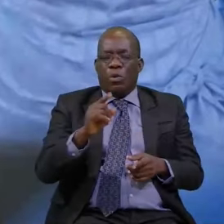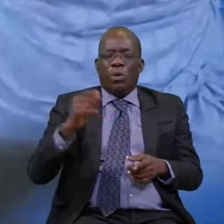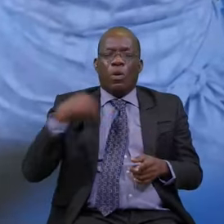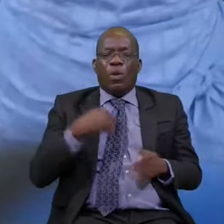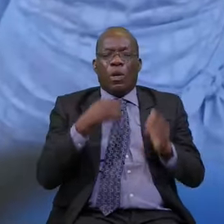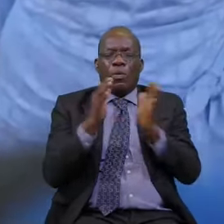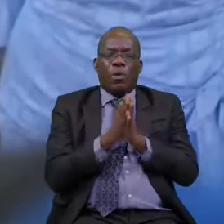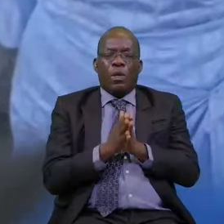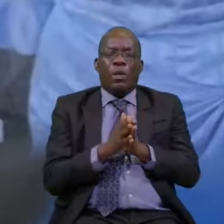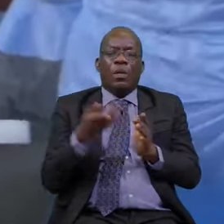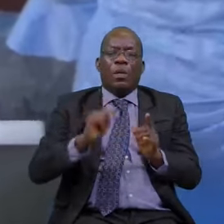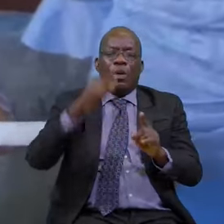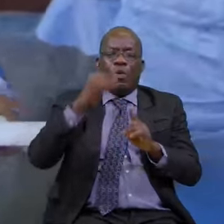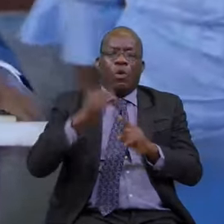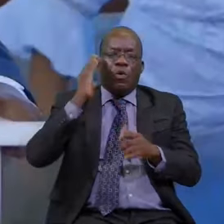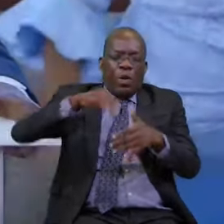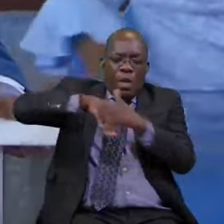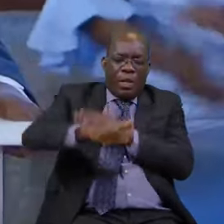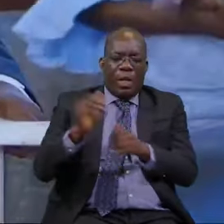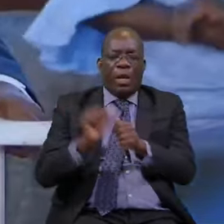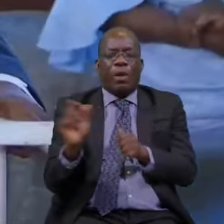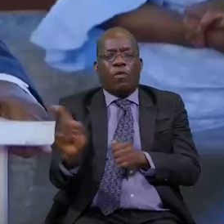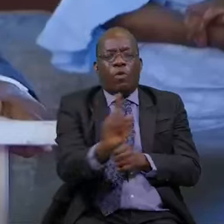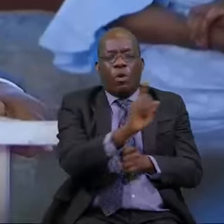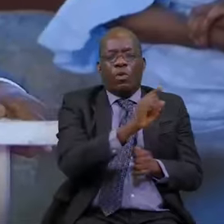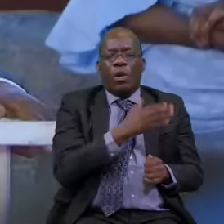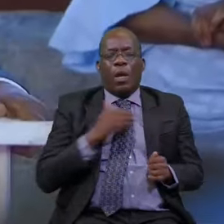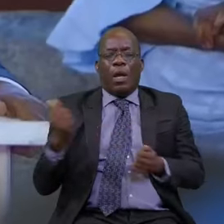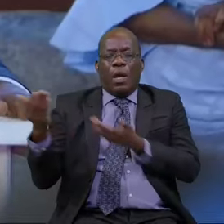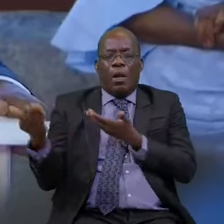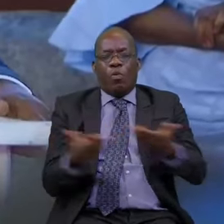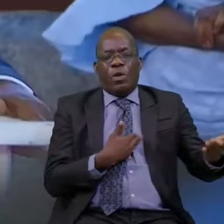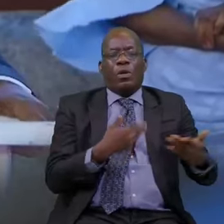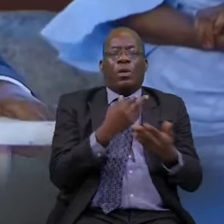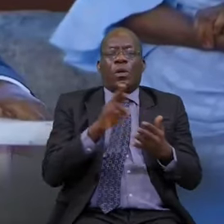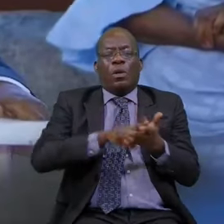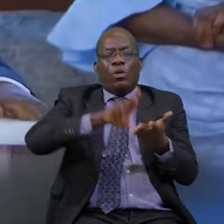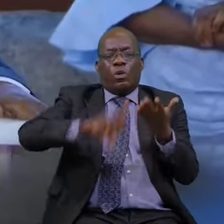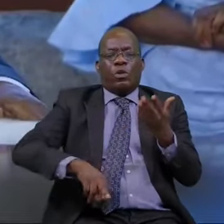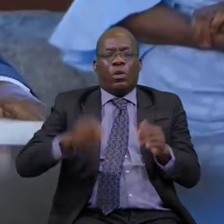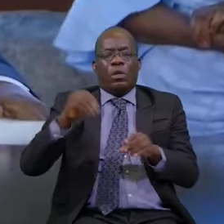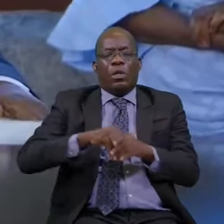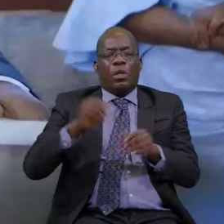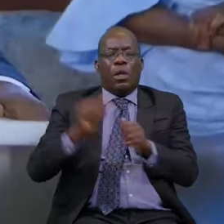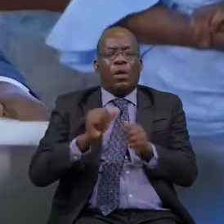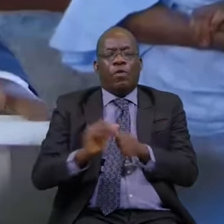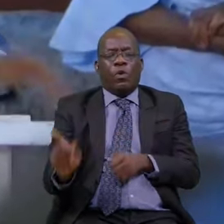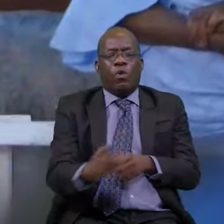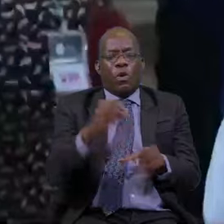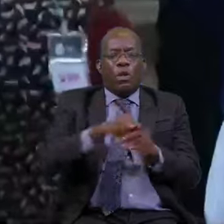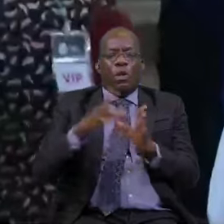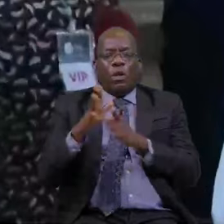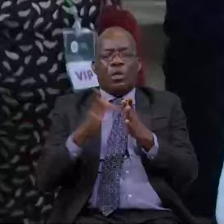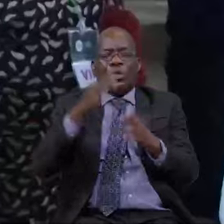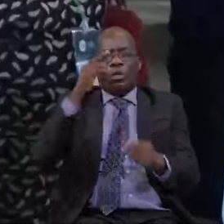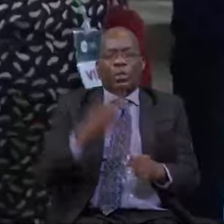que ta parole pénètre la vie de tout le monde et qu'elle produise des résultats dans chaque vie au nom de